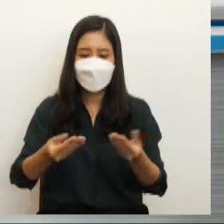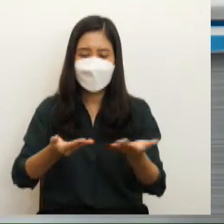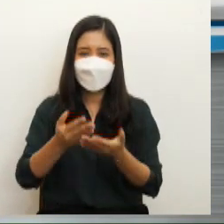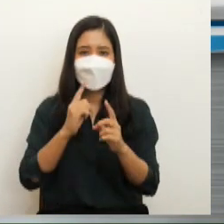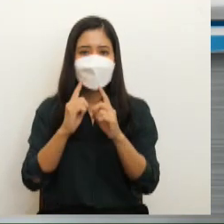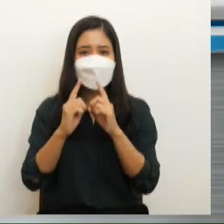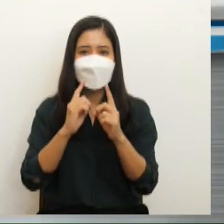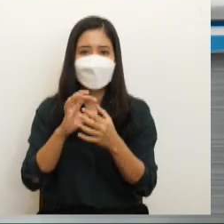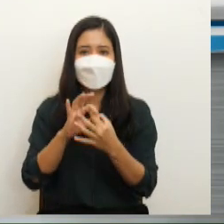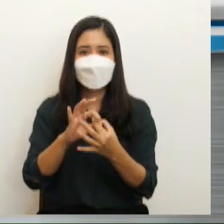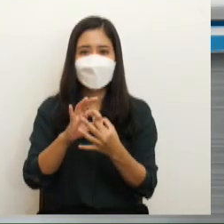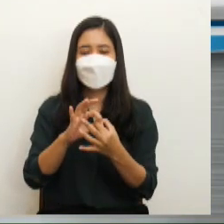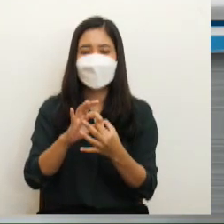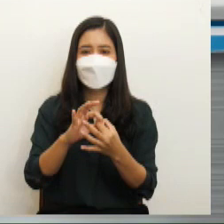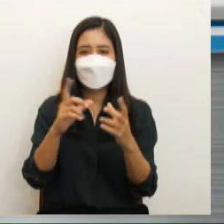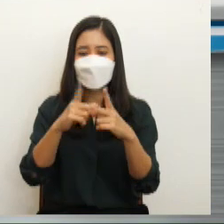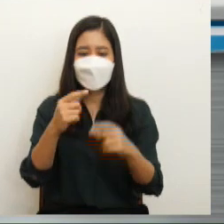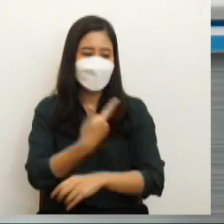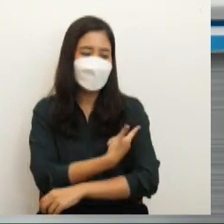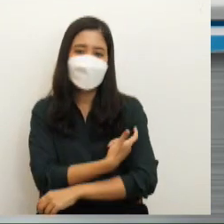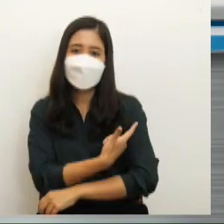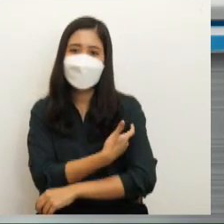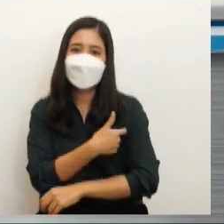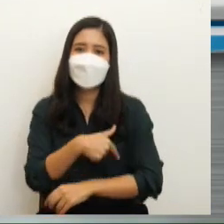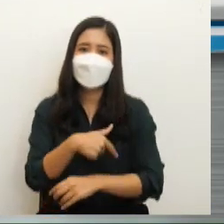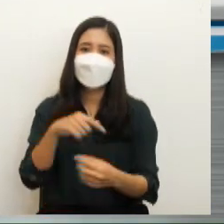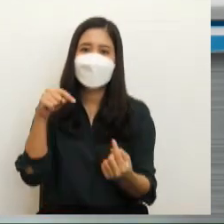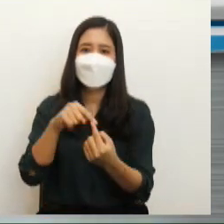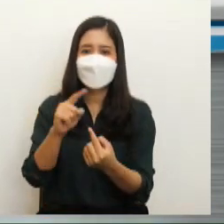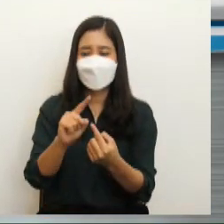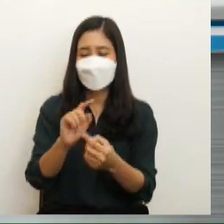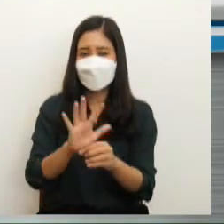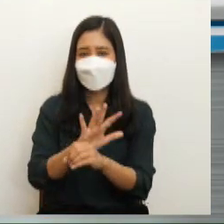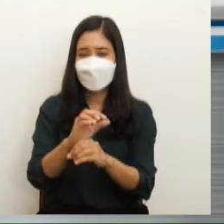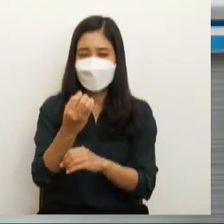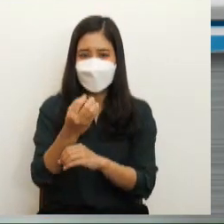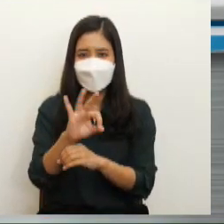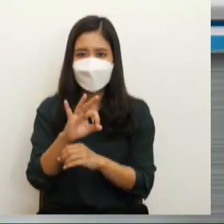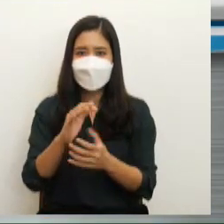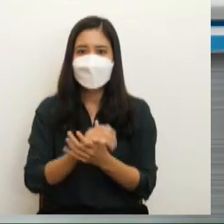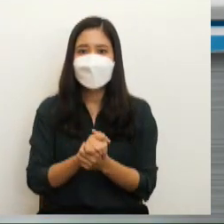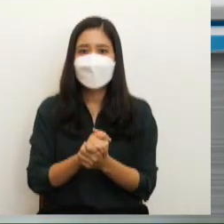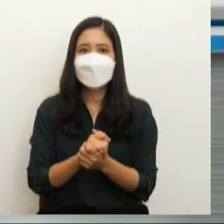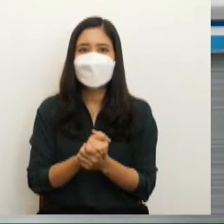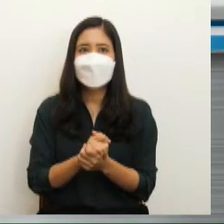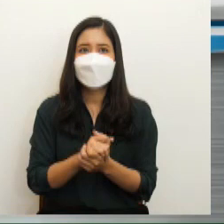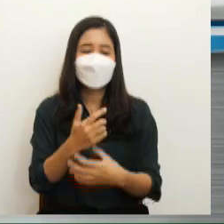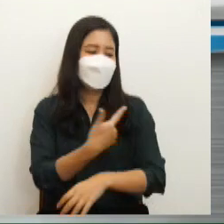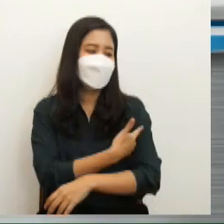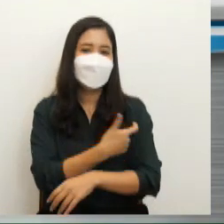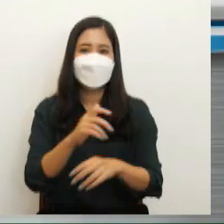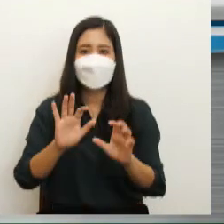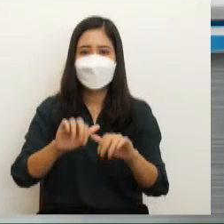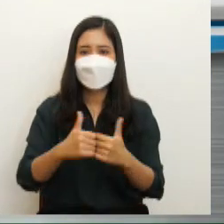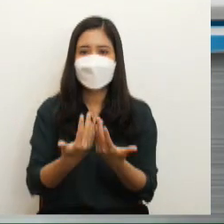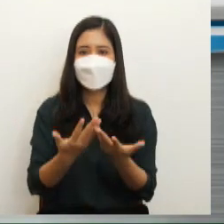ครูที่เรื่องของการฉีดวัคซีนนะคะในสถานการณ์แบบนี้นะคะการรอรับวัคซีนเป็นอย่างไรมี